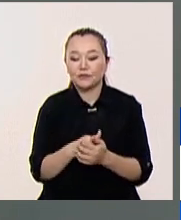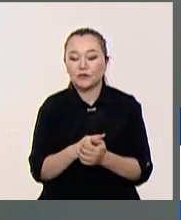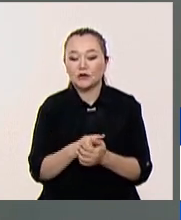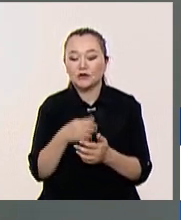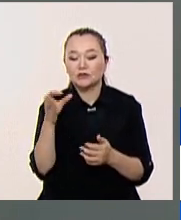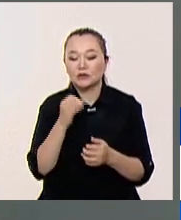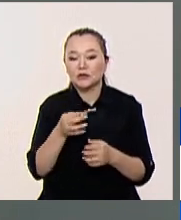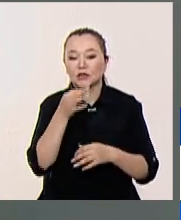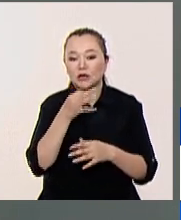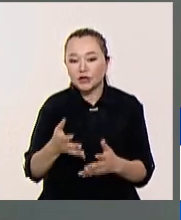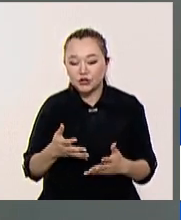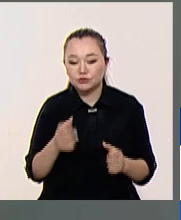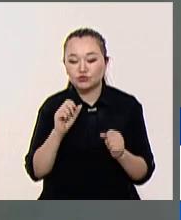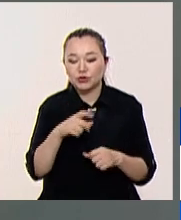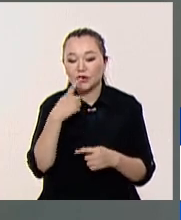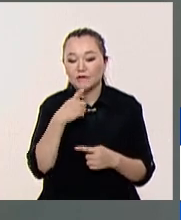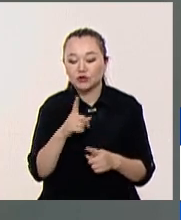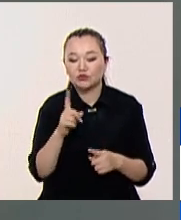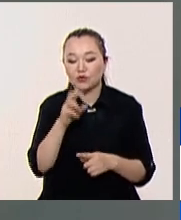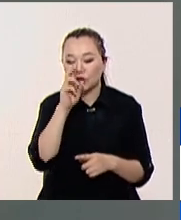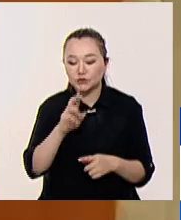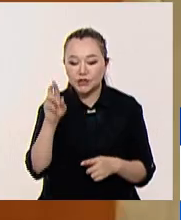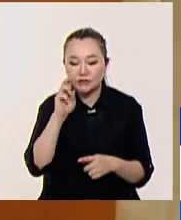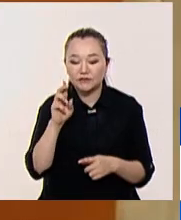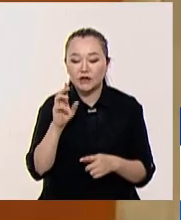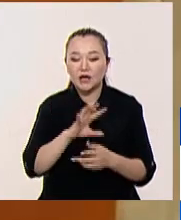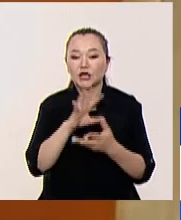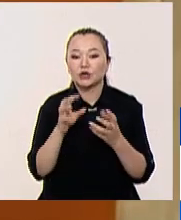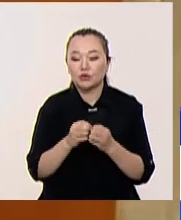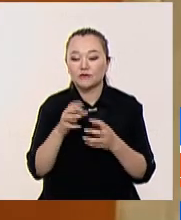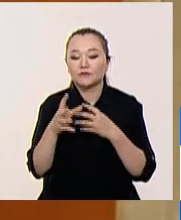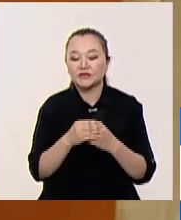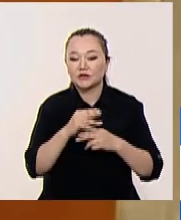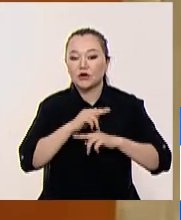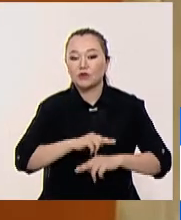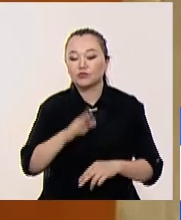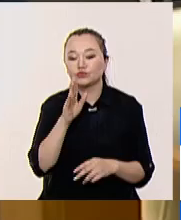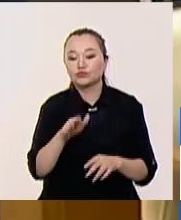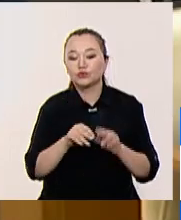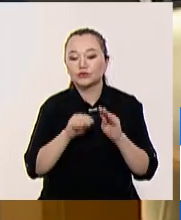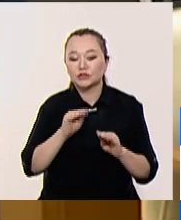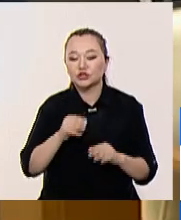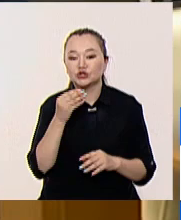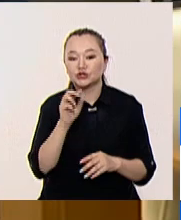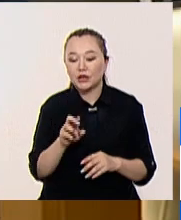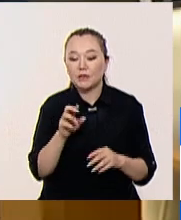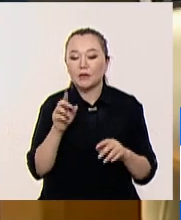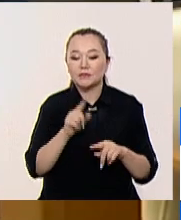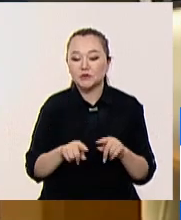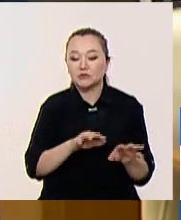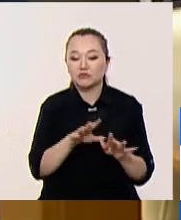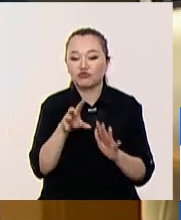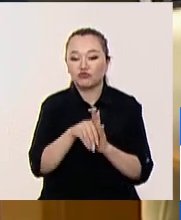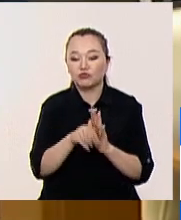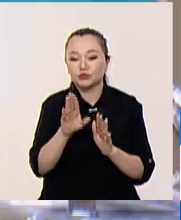есть, соответственно, можно говорить, что у государства есть резервы. По итогам совместной работы будет создан оперативный штаб. В него войдут также